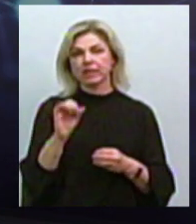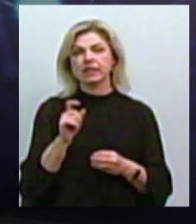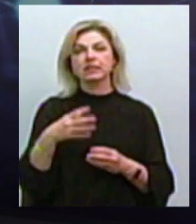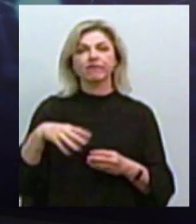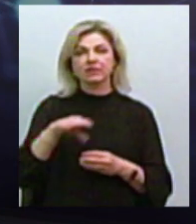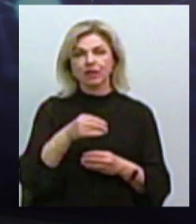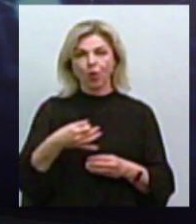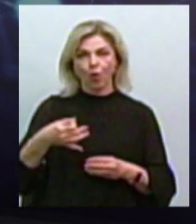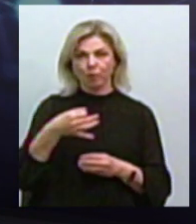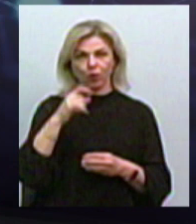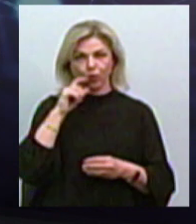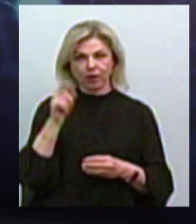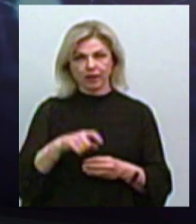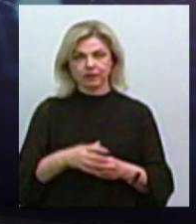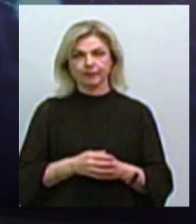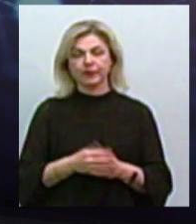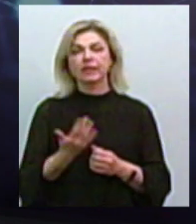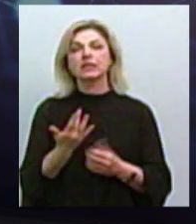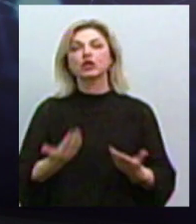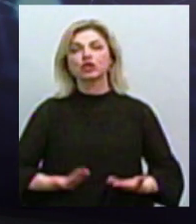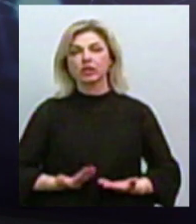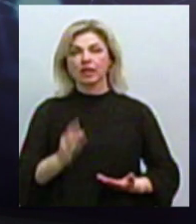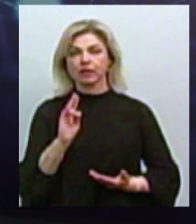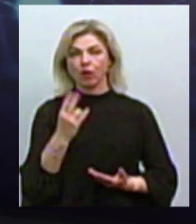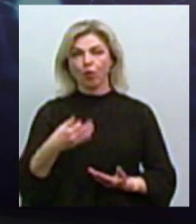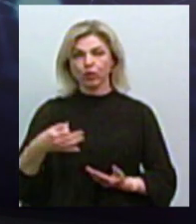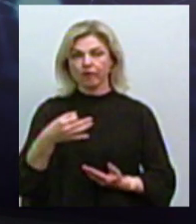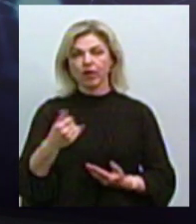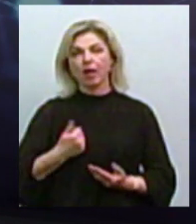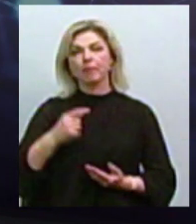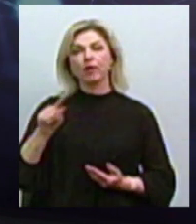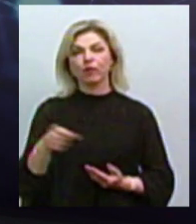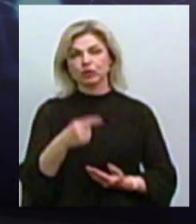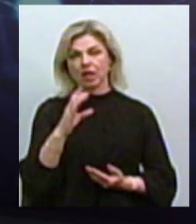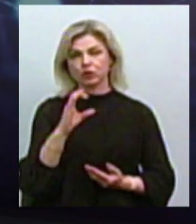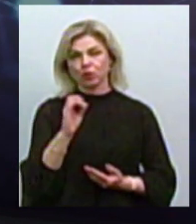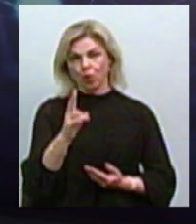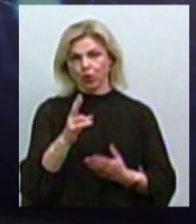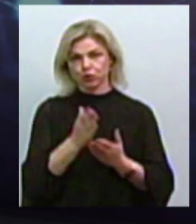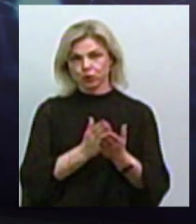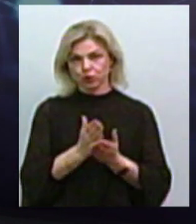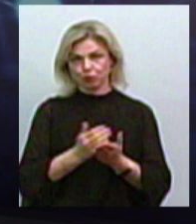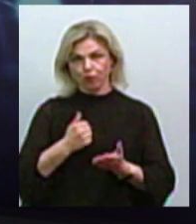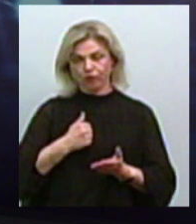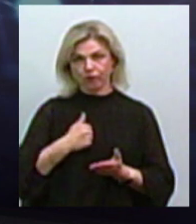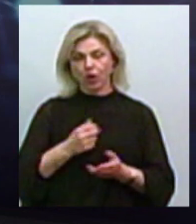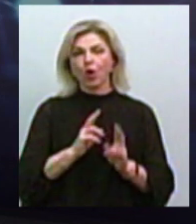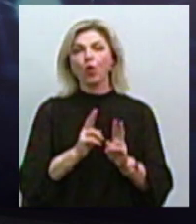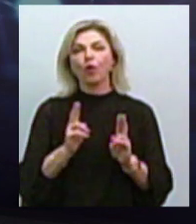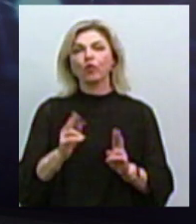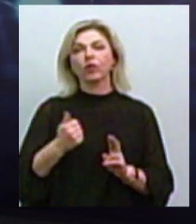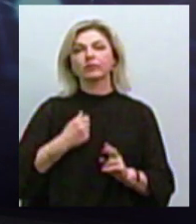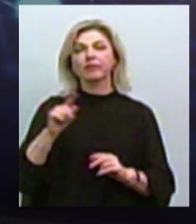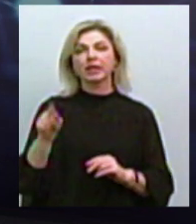областей України. Скільки жителів Миколаївщини призовуть на строкову військову службу? Кого саме